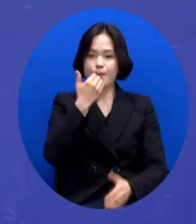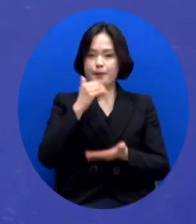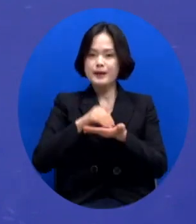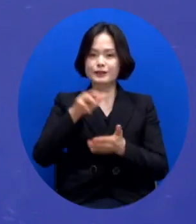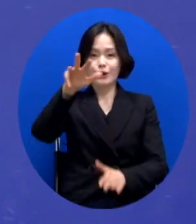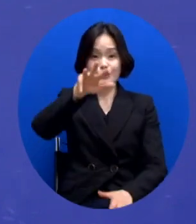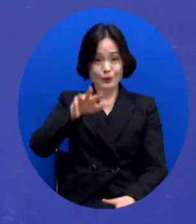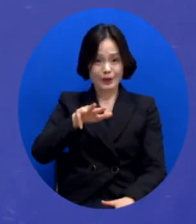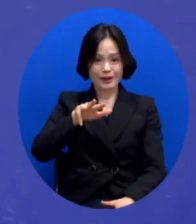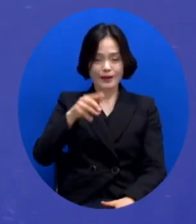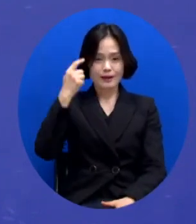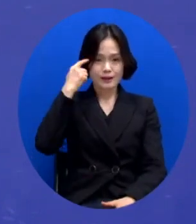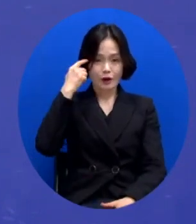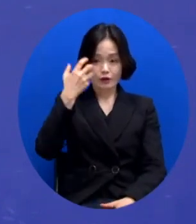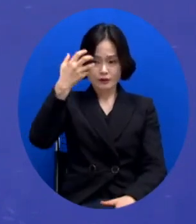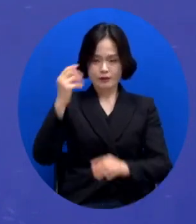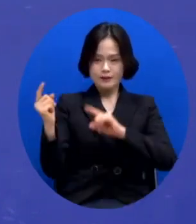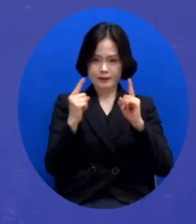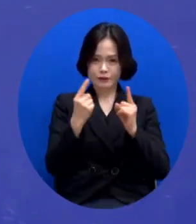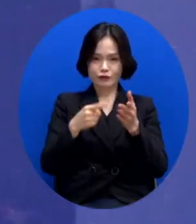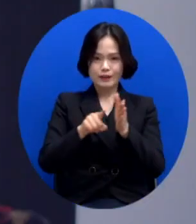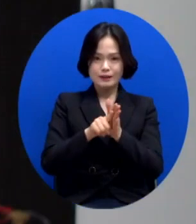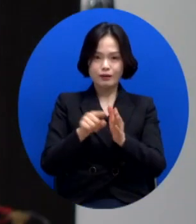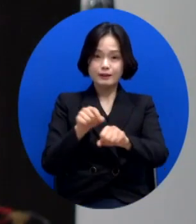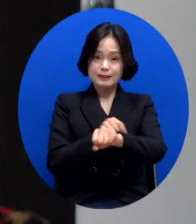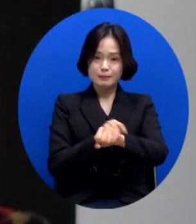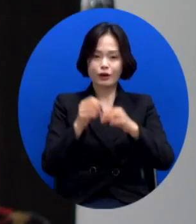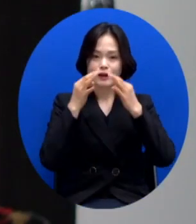특별 금요 기도 성회 를 진행합니다